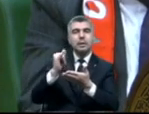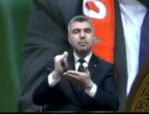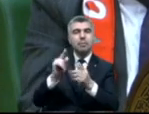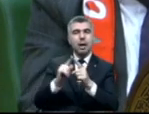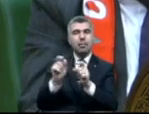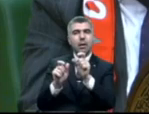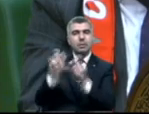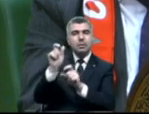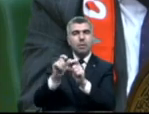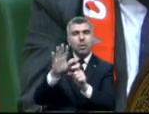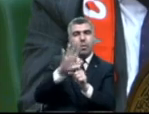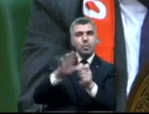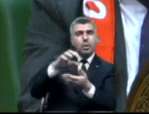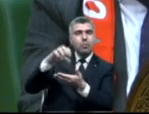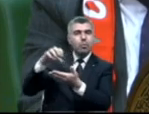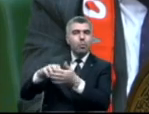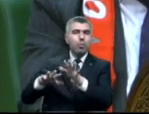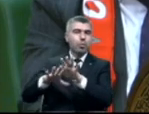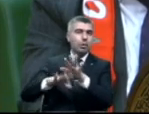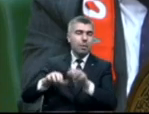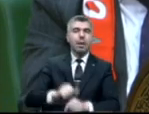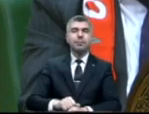لها نظيرا في مجتمعات أخرى.